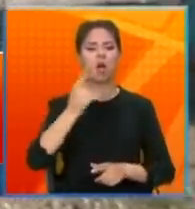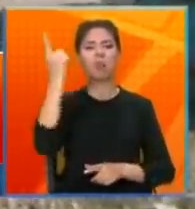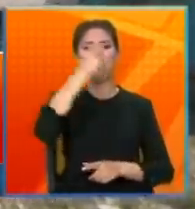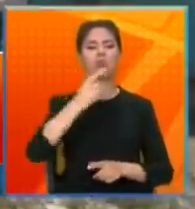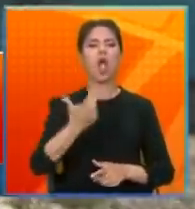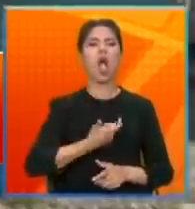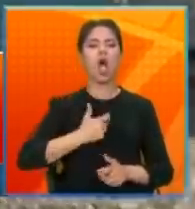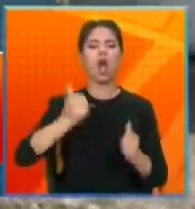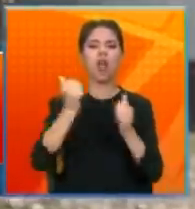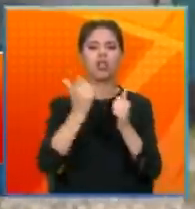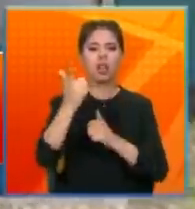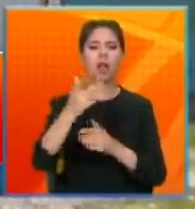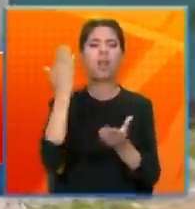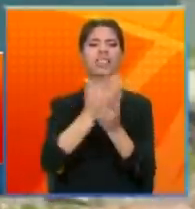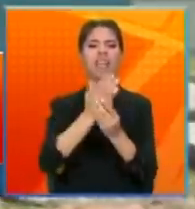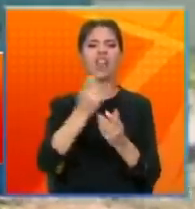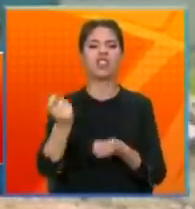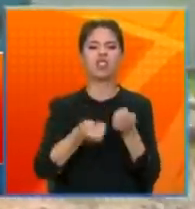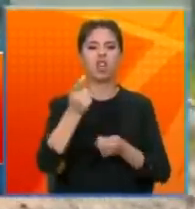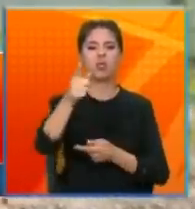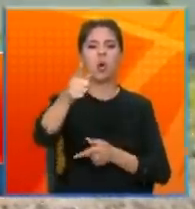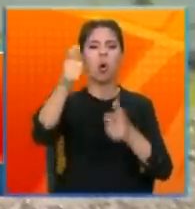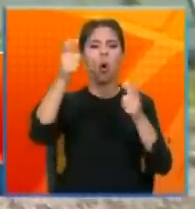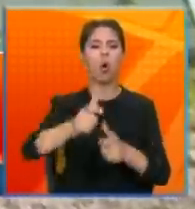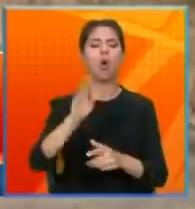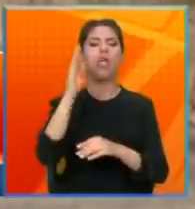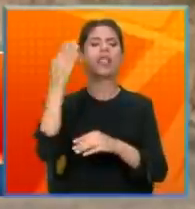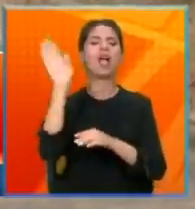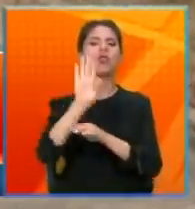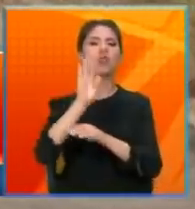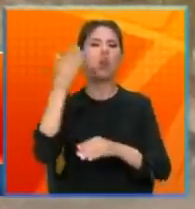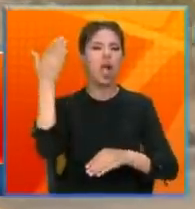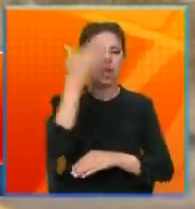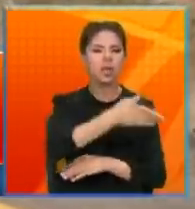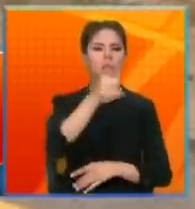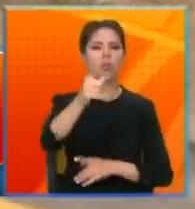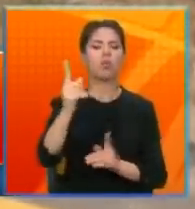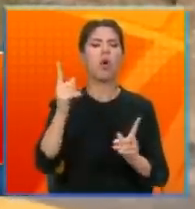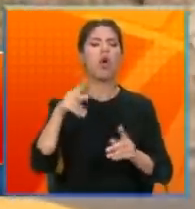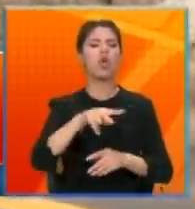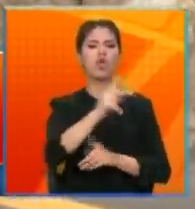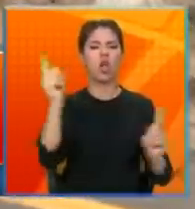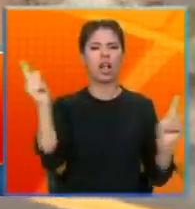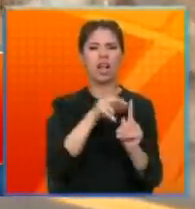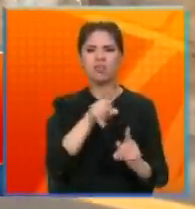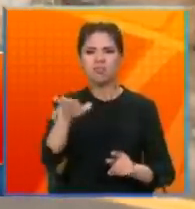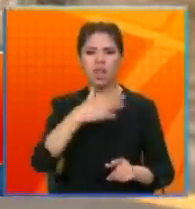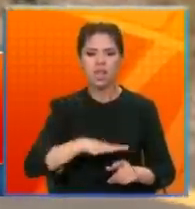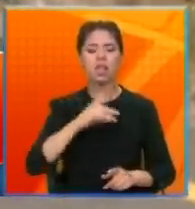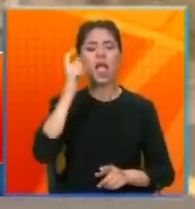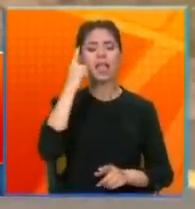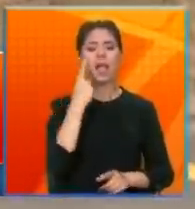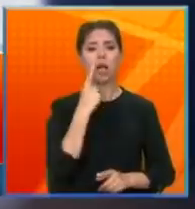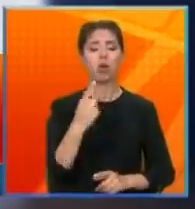diğer öğrencilerle birlikte ders çalışmaya kavşaktaki durağa gidiyordu. Ne olduysa yolun karşısına geçerken oldu. İddia o